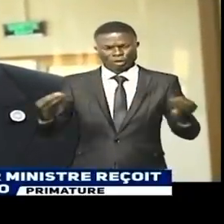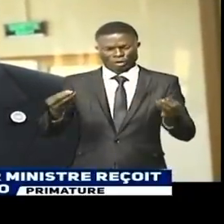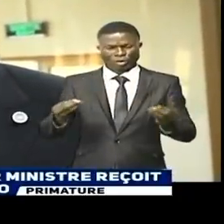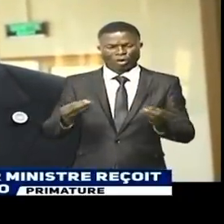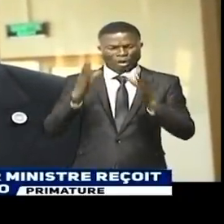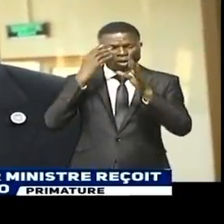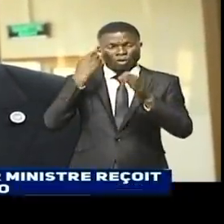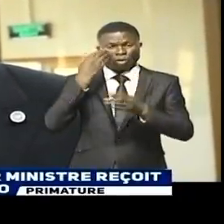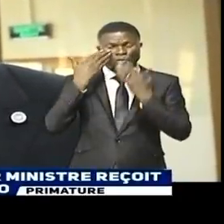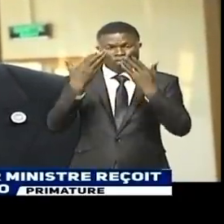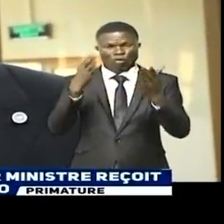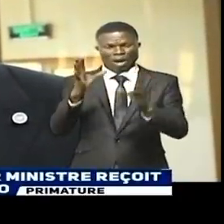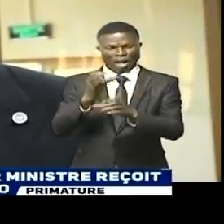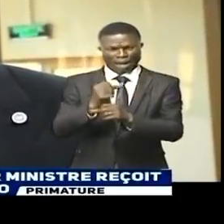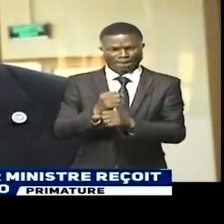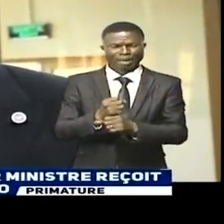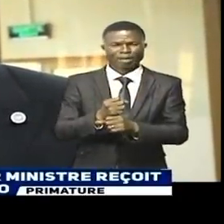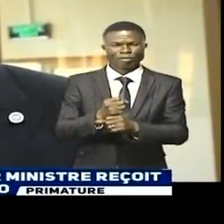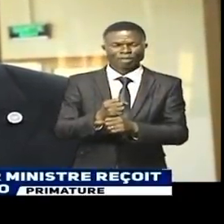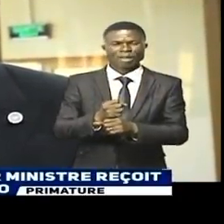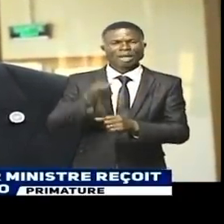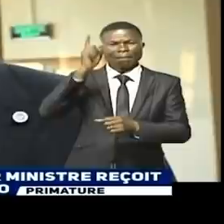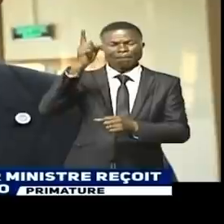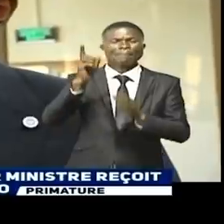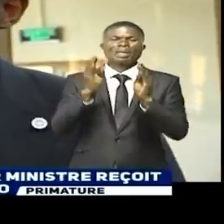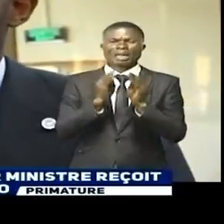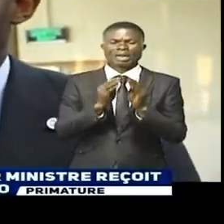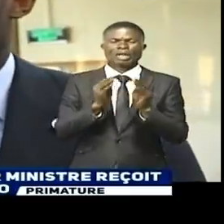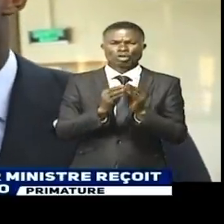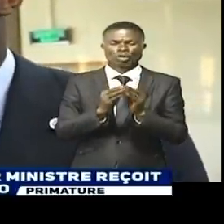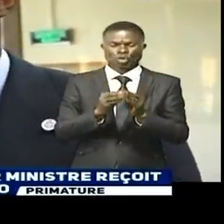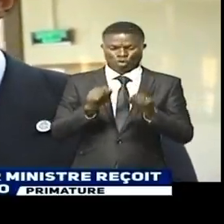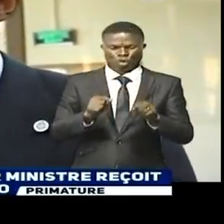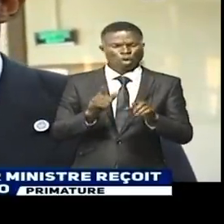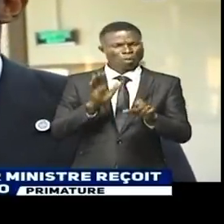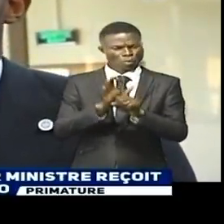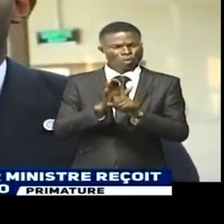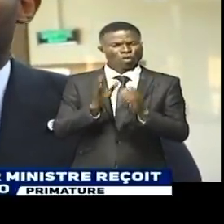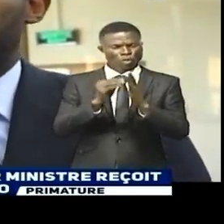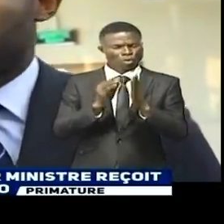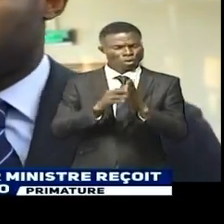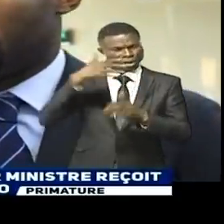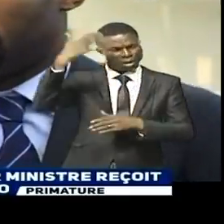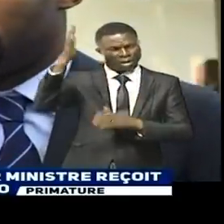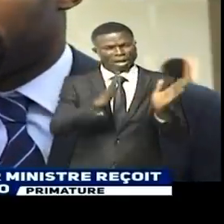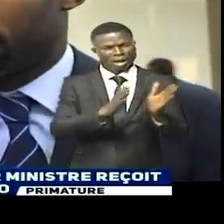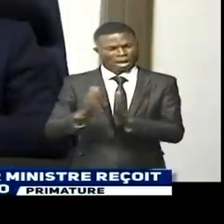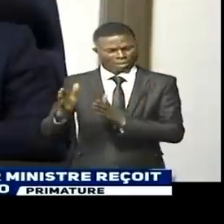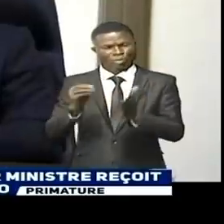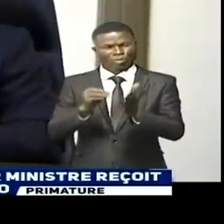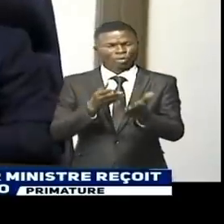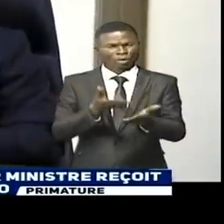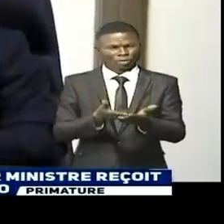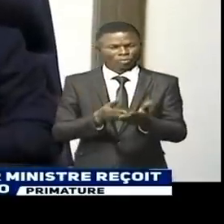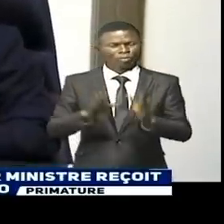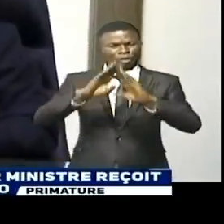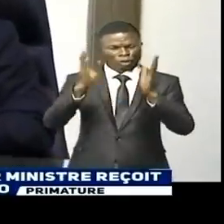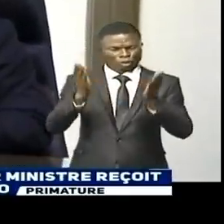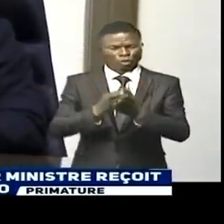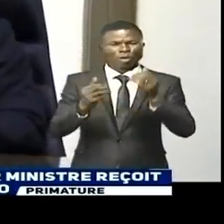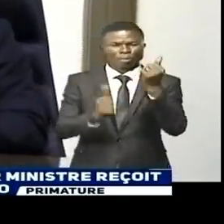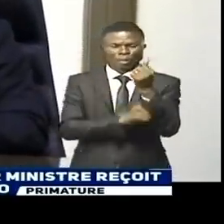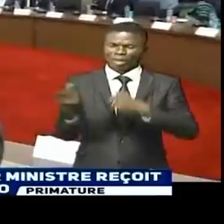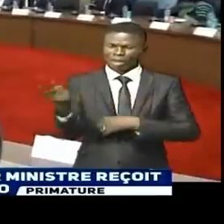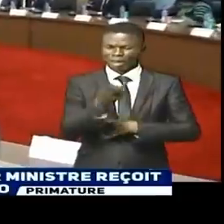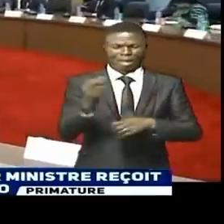peu c'était la première d'une série de réunions qui aboutira à la préparation et les parties prenantes faut